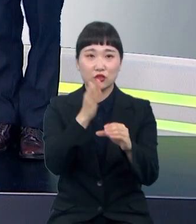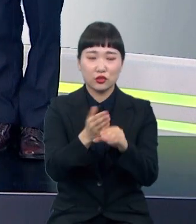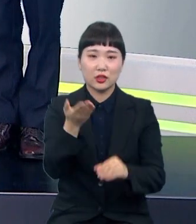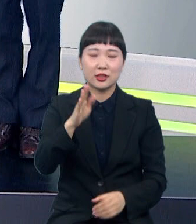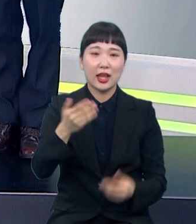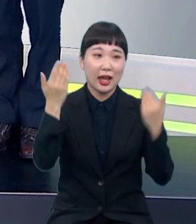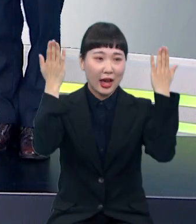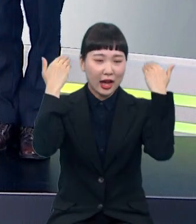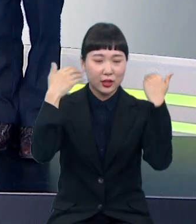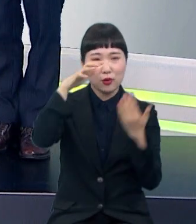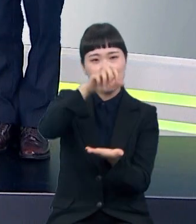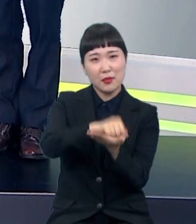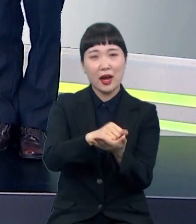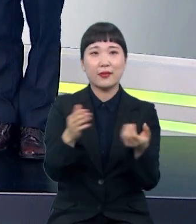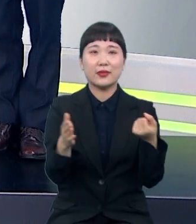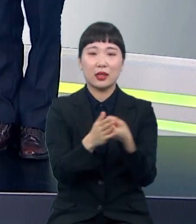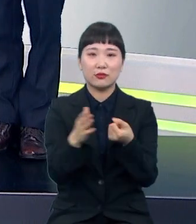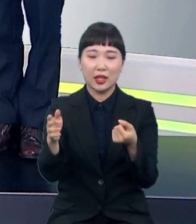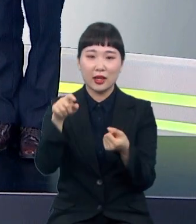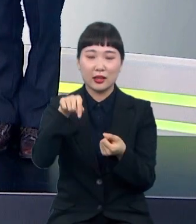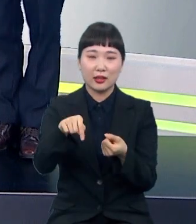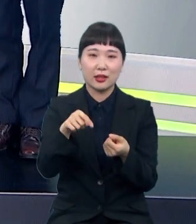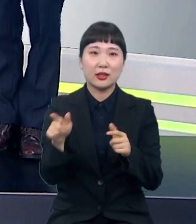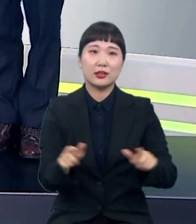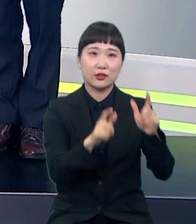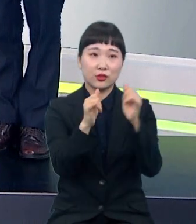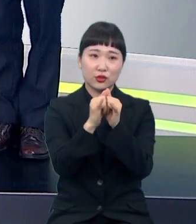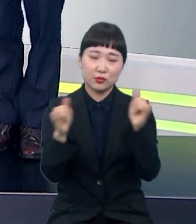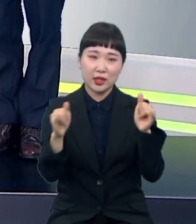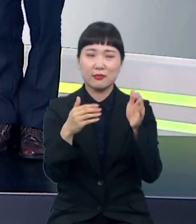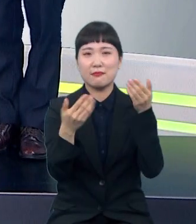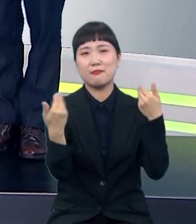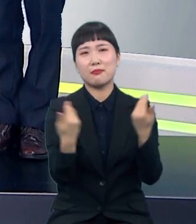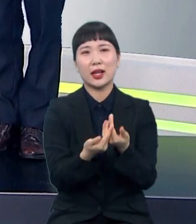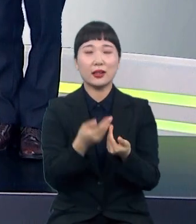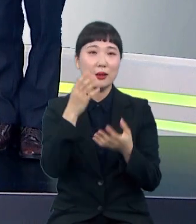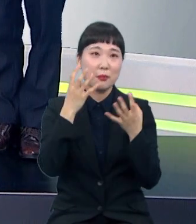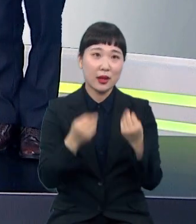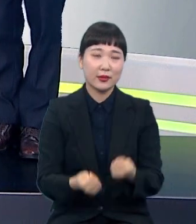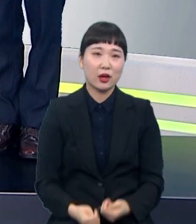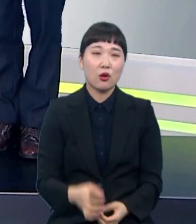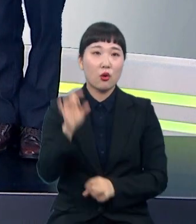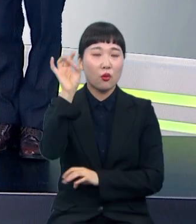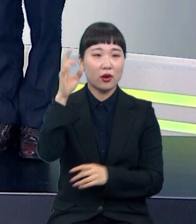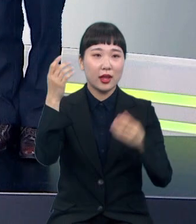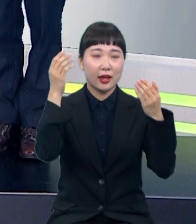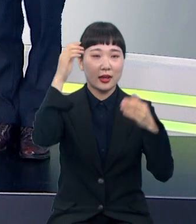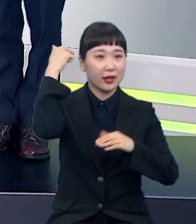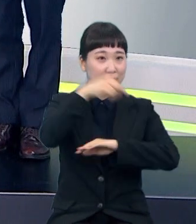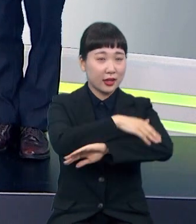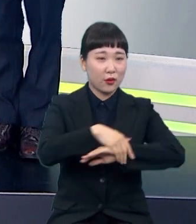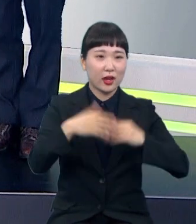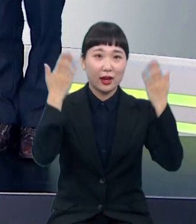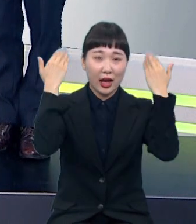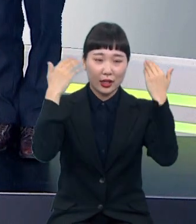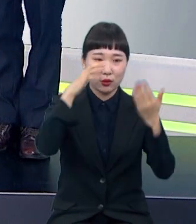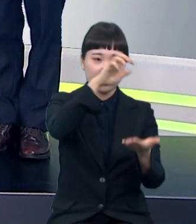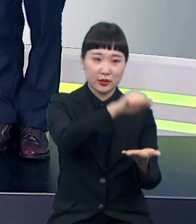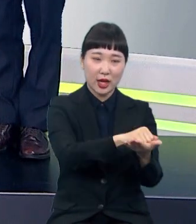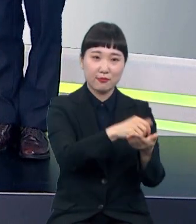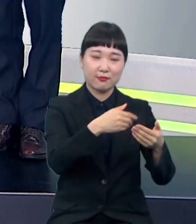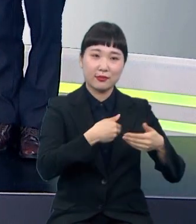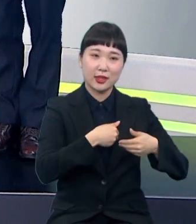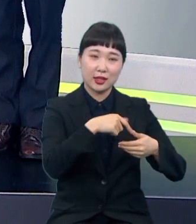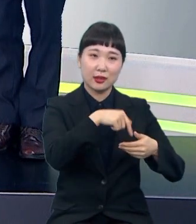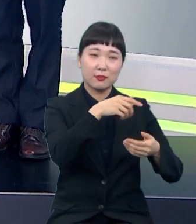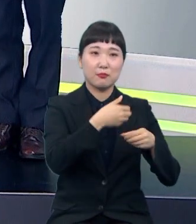입주 예정자들의 반발이 거세지고 있습니다. 당초 예정됐던 학교 용지를 없애면서 문제가 불거진 건데요.